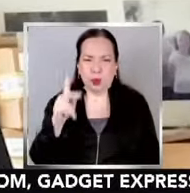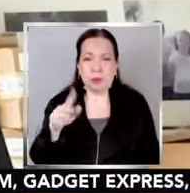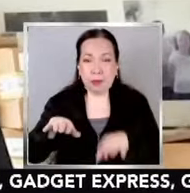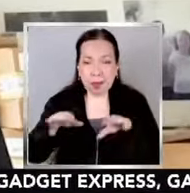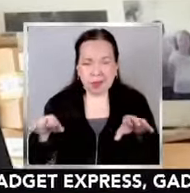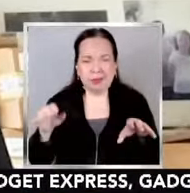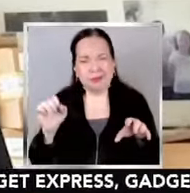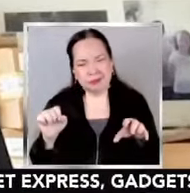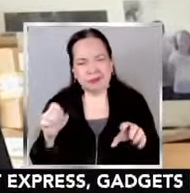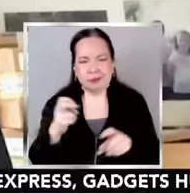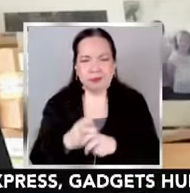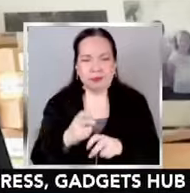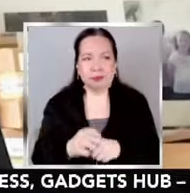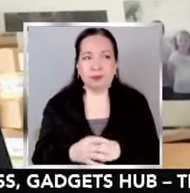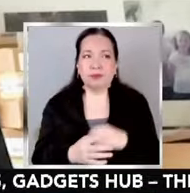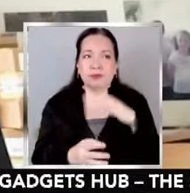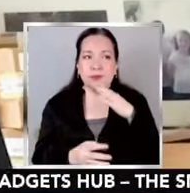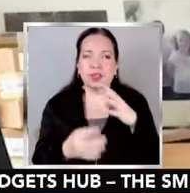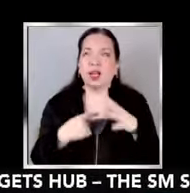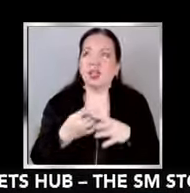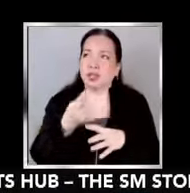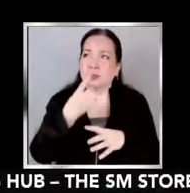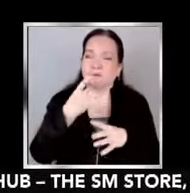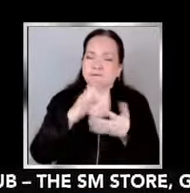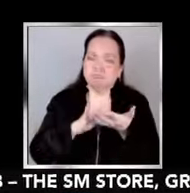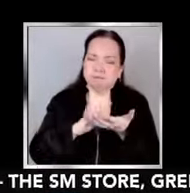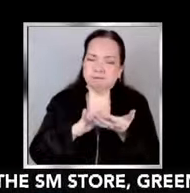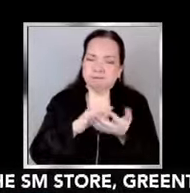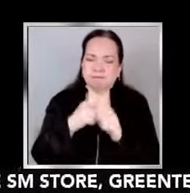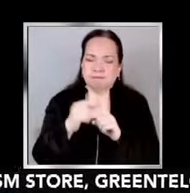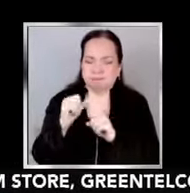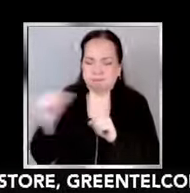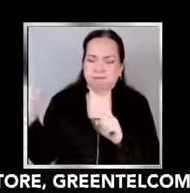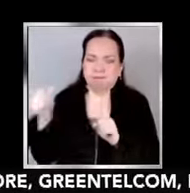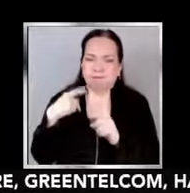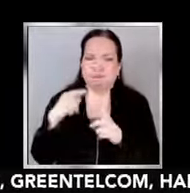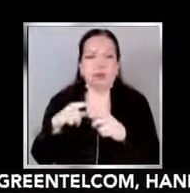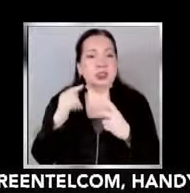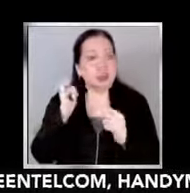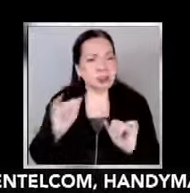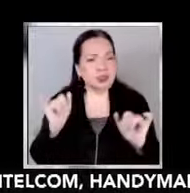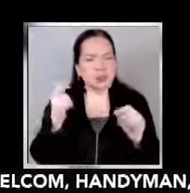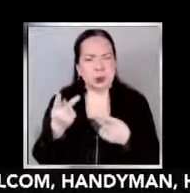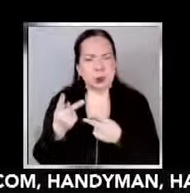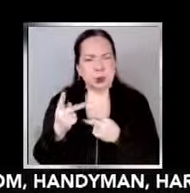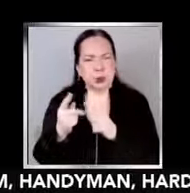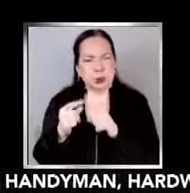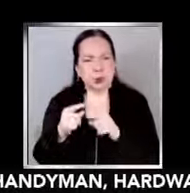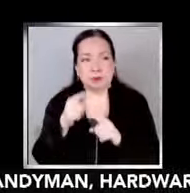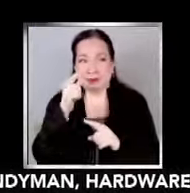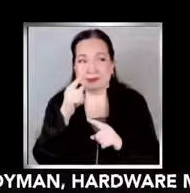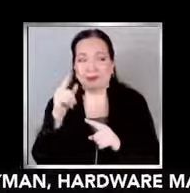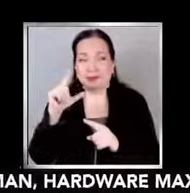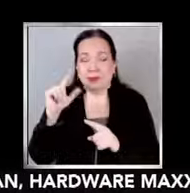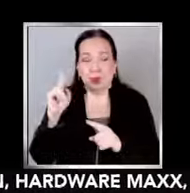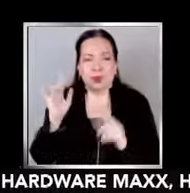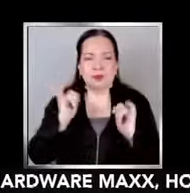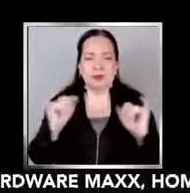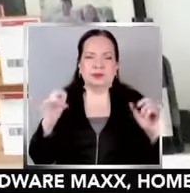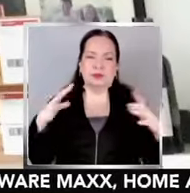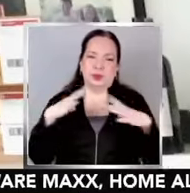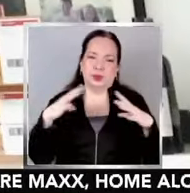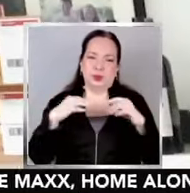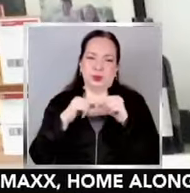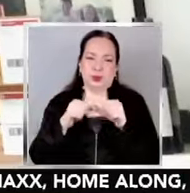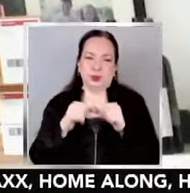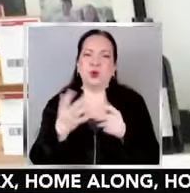just took some painkillers, some antihistamines. Kahit may kirot pa rin nararamdaman, si Loren ligtas na tinuluyang bakasyon. We definitely want to come back. It